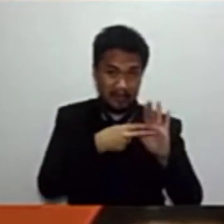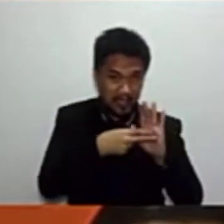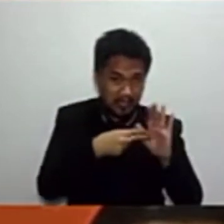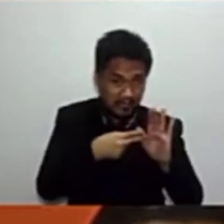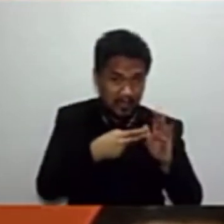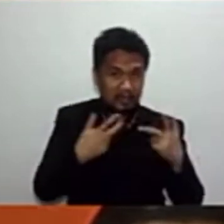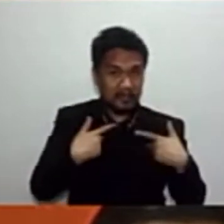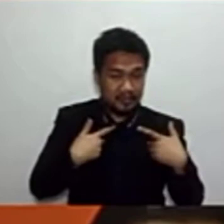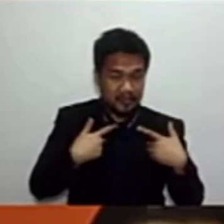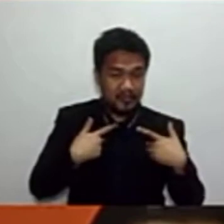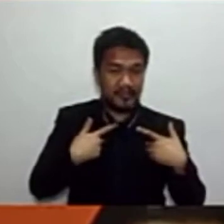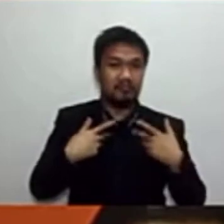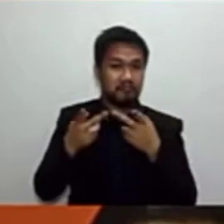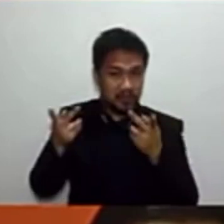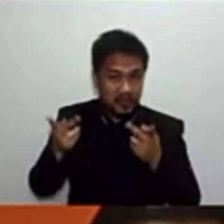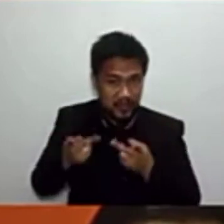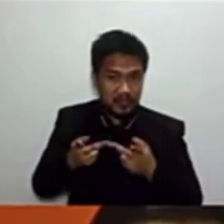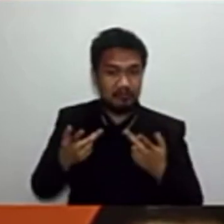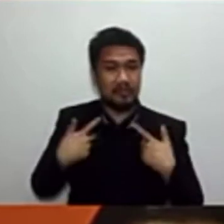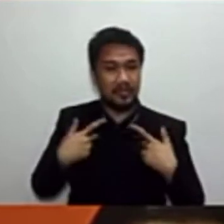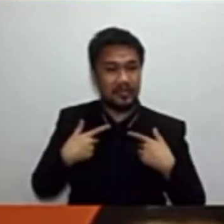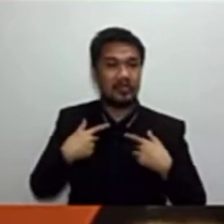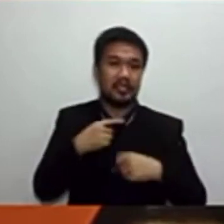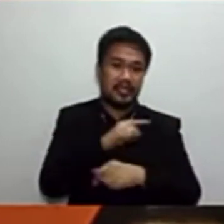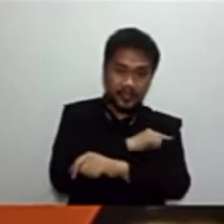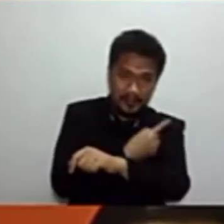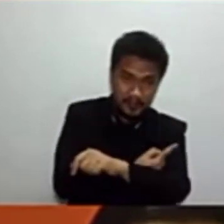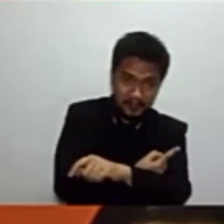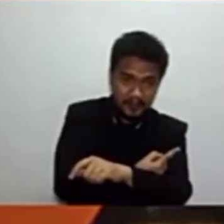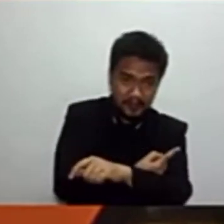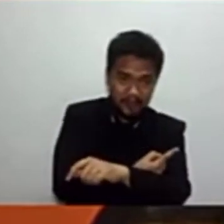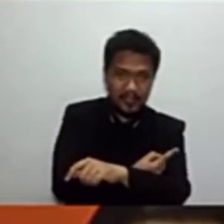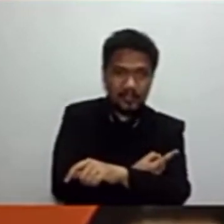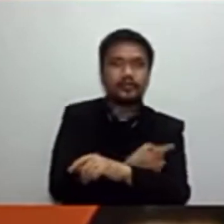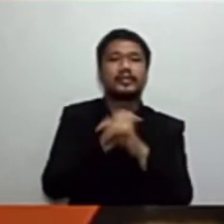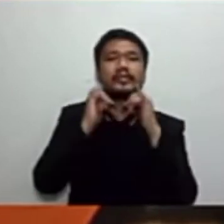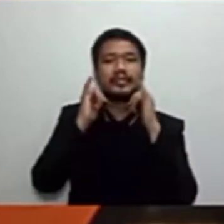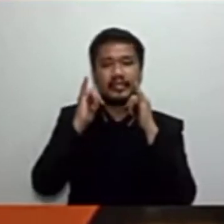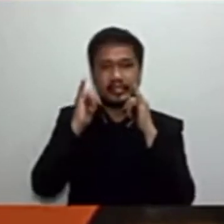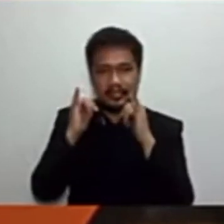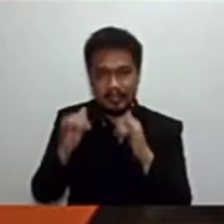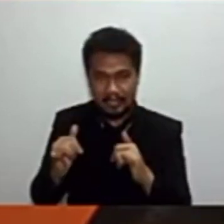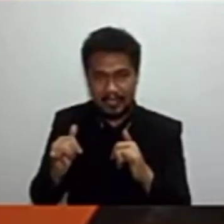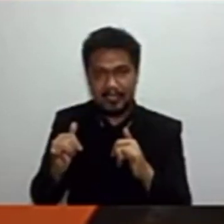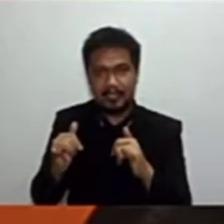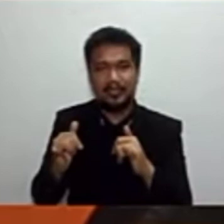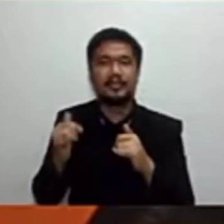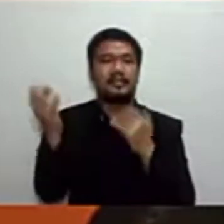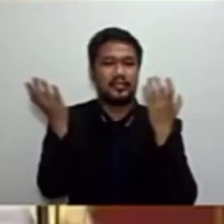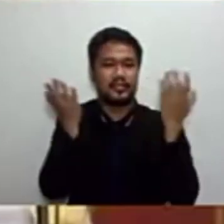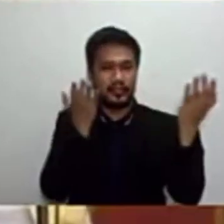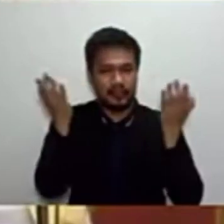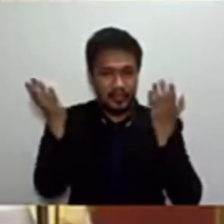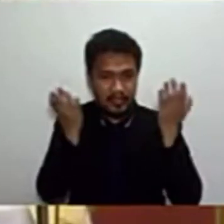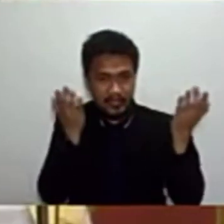basta maglingkod at gawin ng tapat ang misyon.